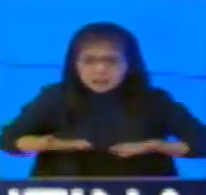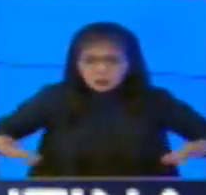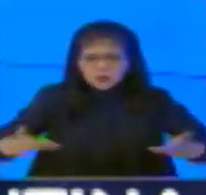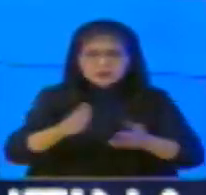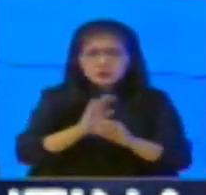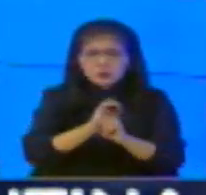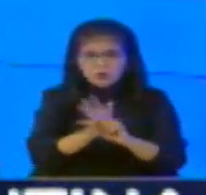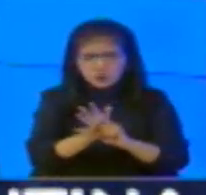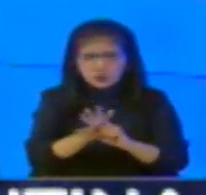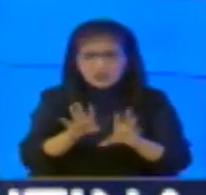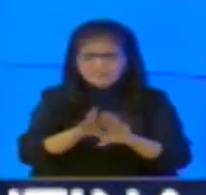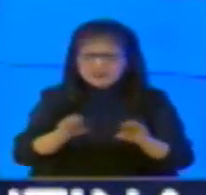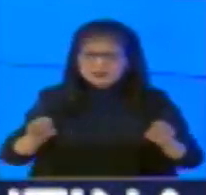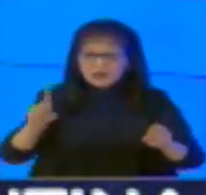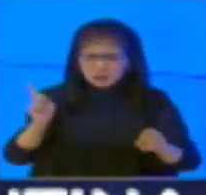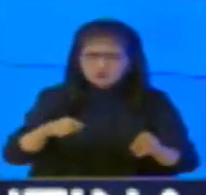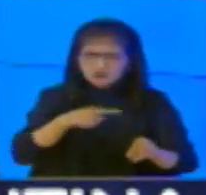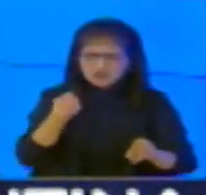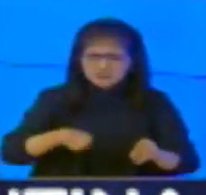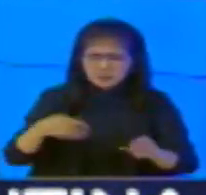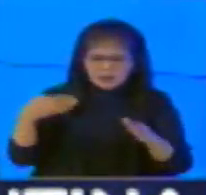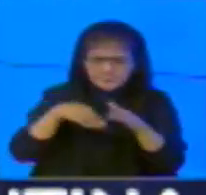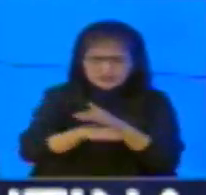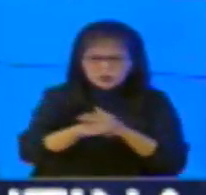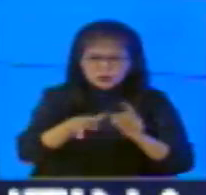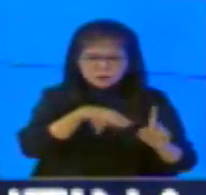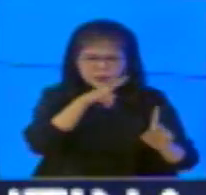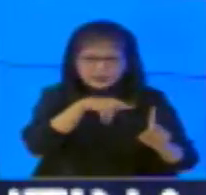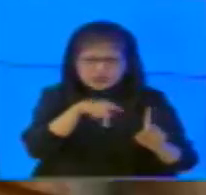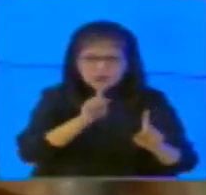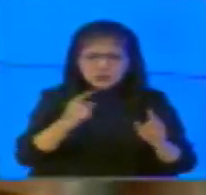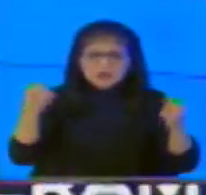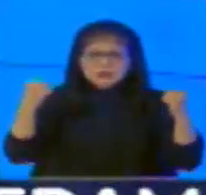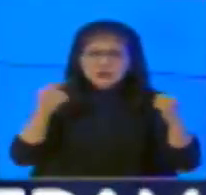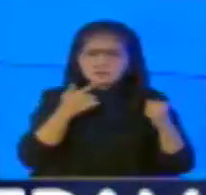TKI ini masuk hanya melalui pemeriksaan kesehatan dan pendataan biasa